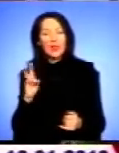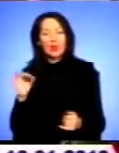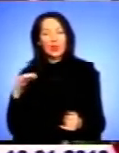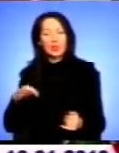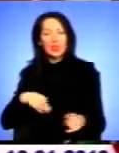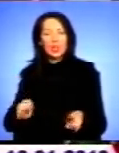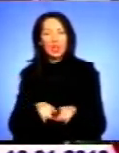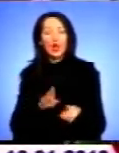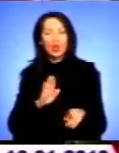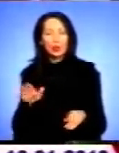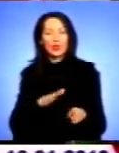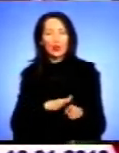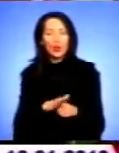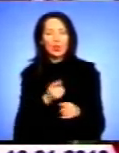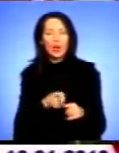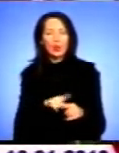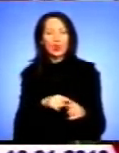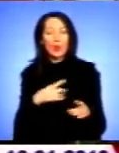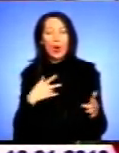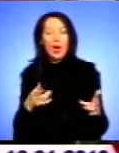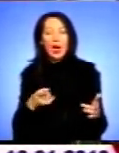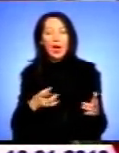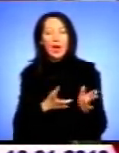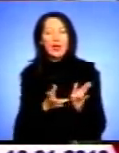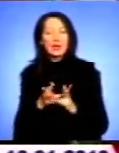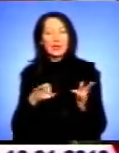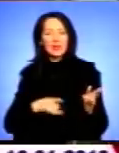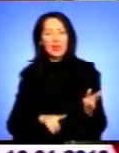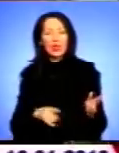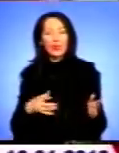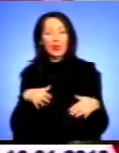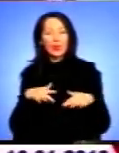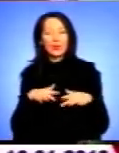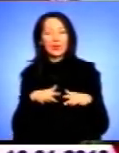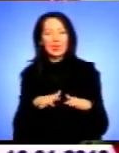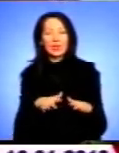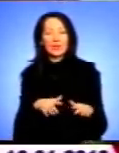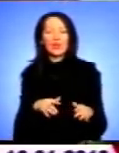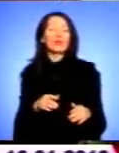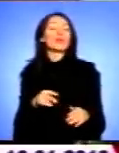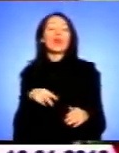також будуть виконувати у цьому різдвяному дійстві «Ходіння з Маланкою» головні ролі.